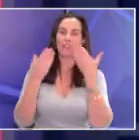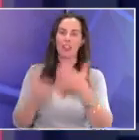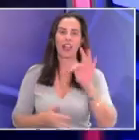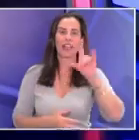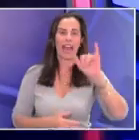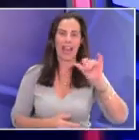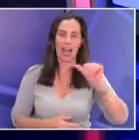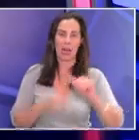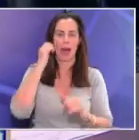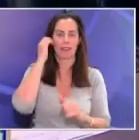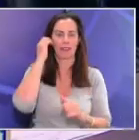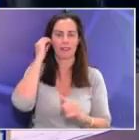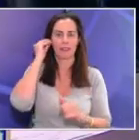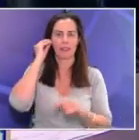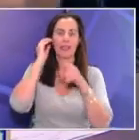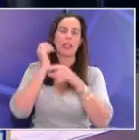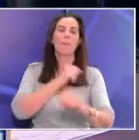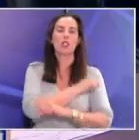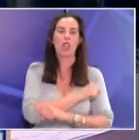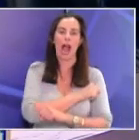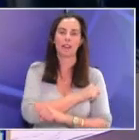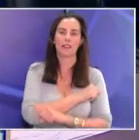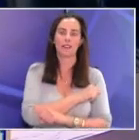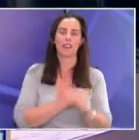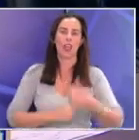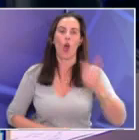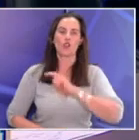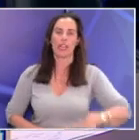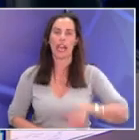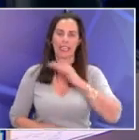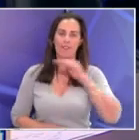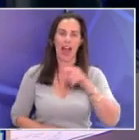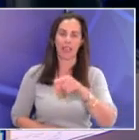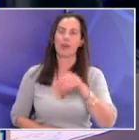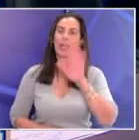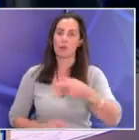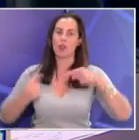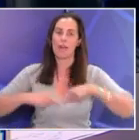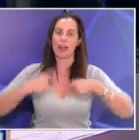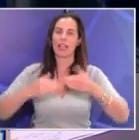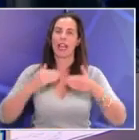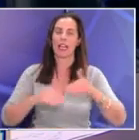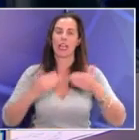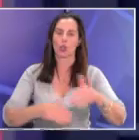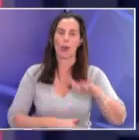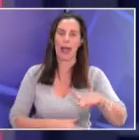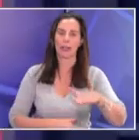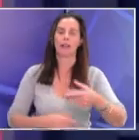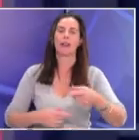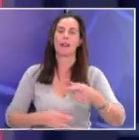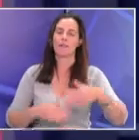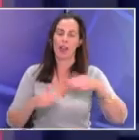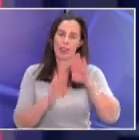לטלי ארגמן. ערב טוב. טלי המשנה לראש עיריית גבעתיים, היא גם יו"ר הוועדה לקידום הילד ויו"ר הוועדה